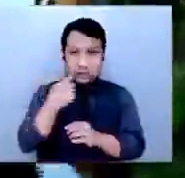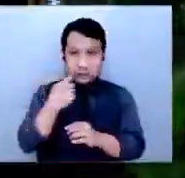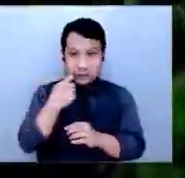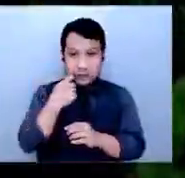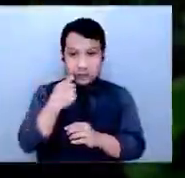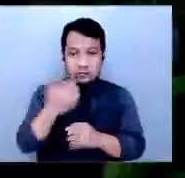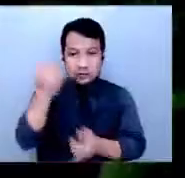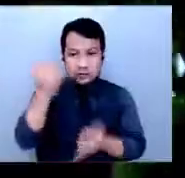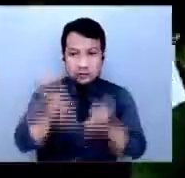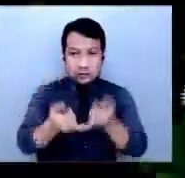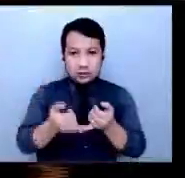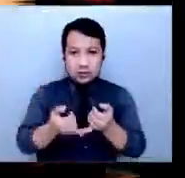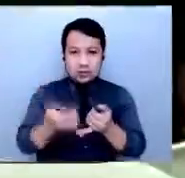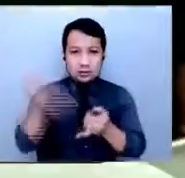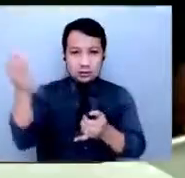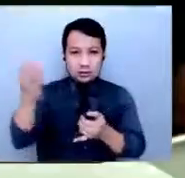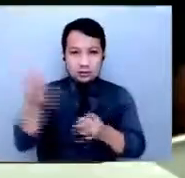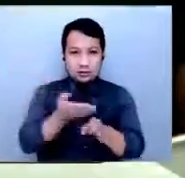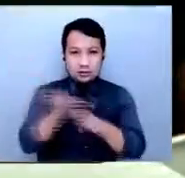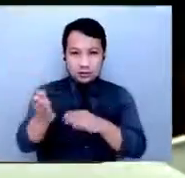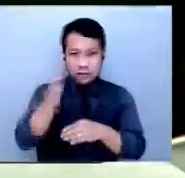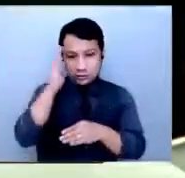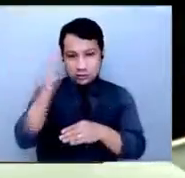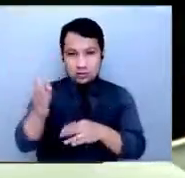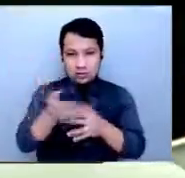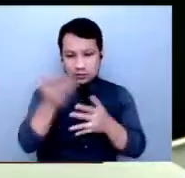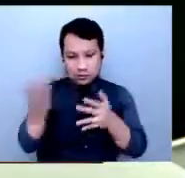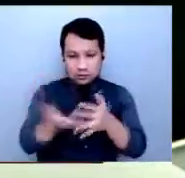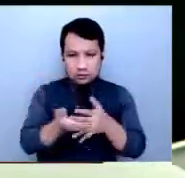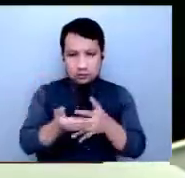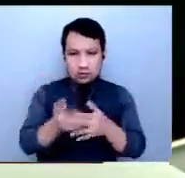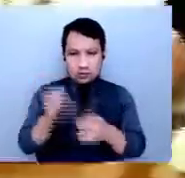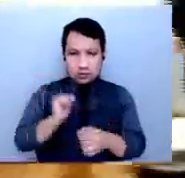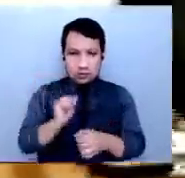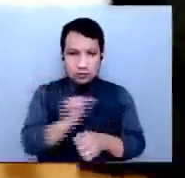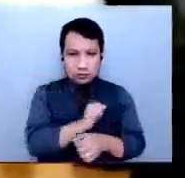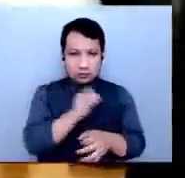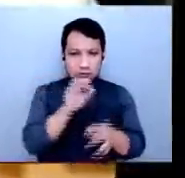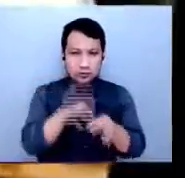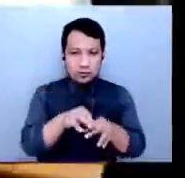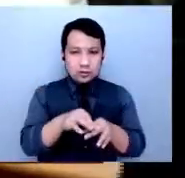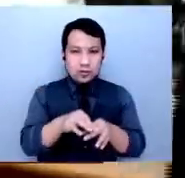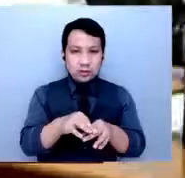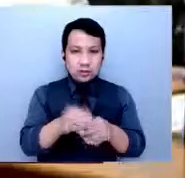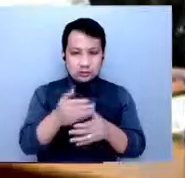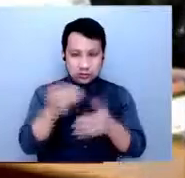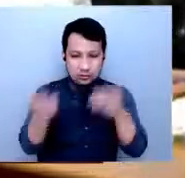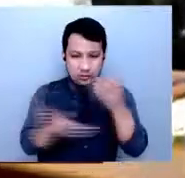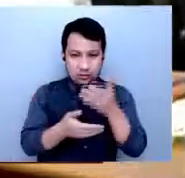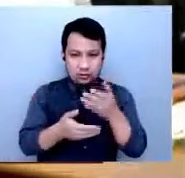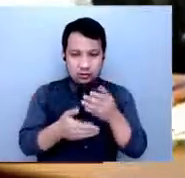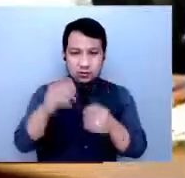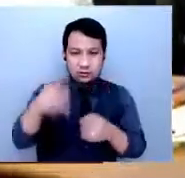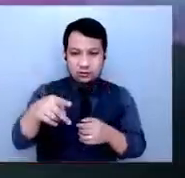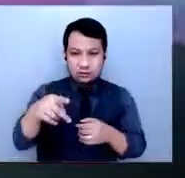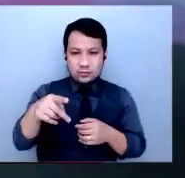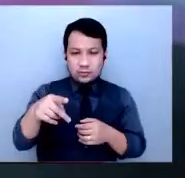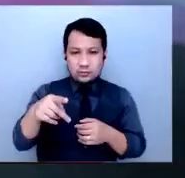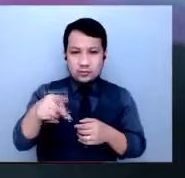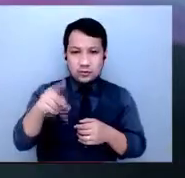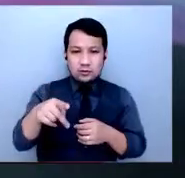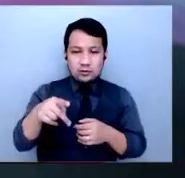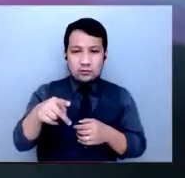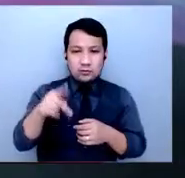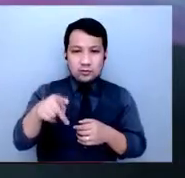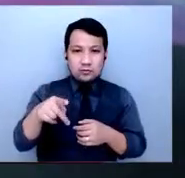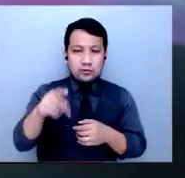press briefing, diretso sa paghahain ng kanyang senatorial bid si Roque sa ilalim ng People's Reform Party.